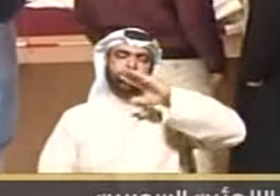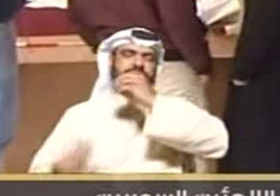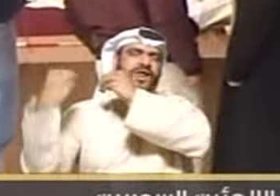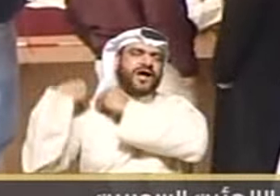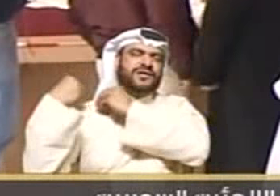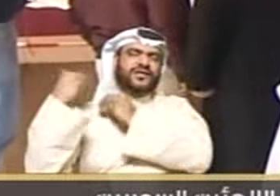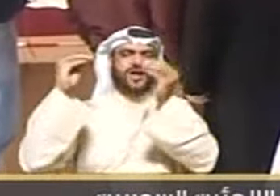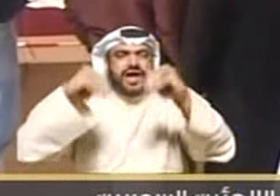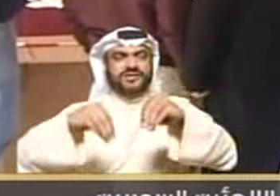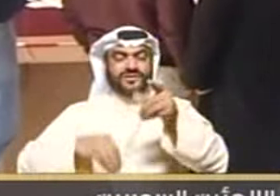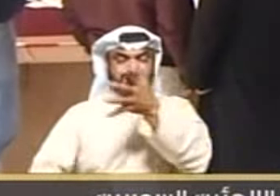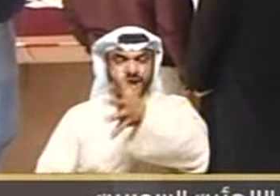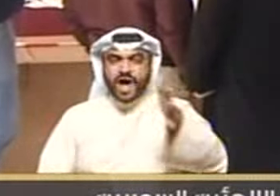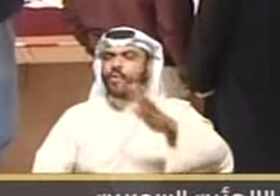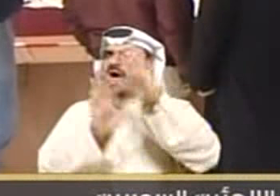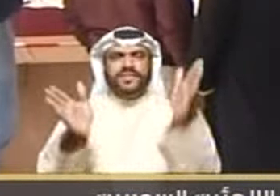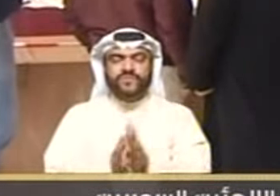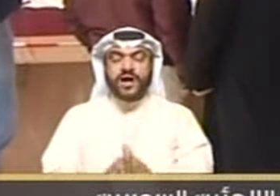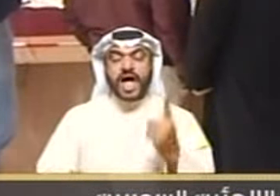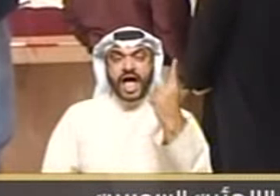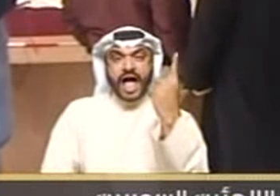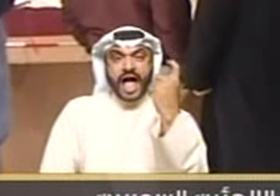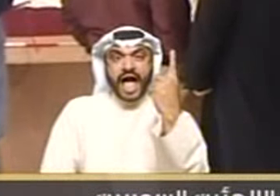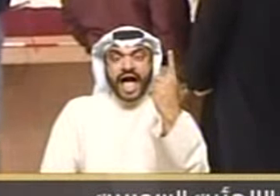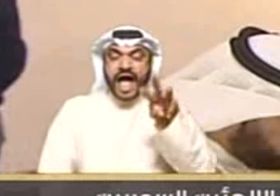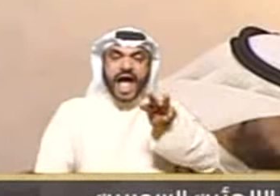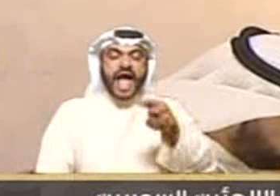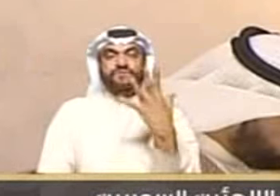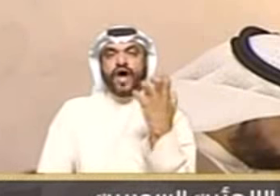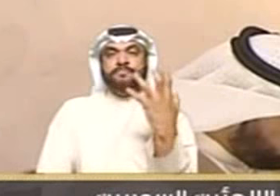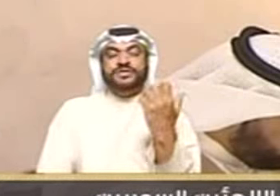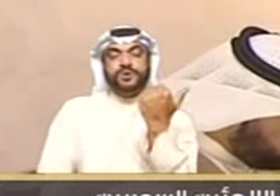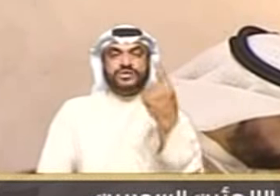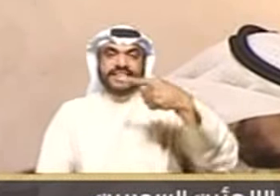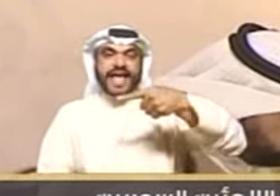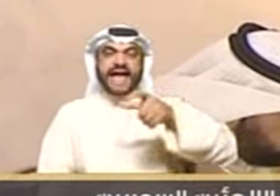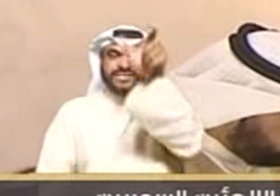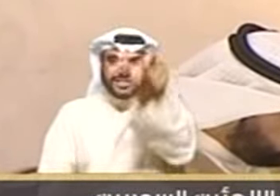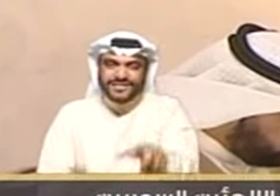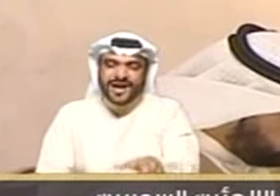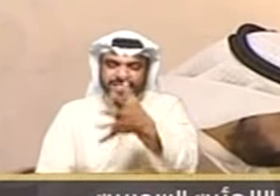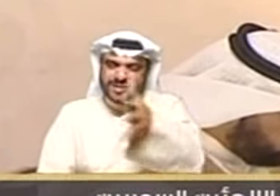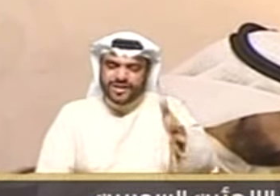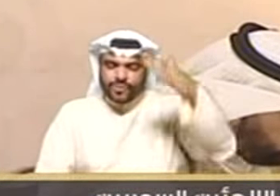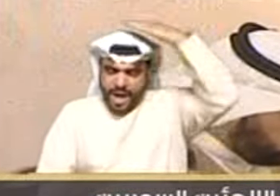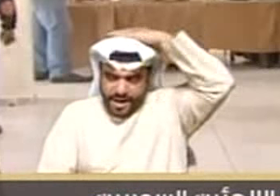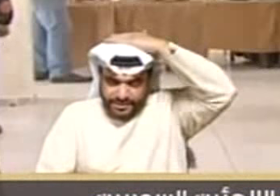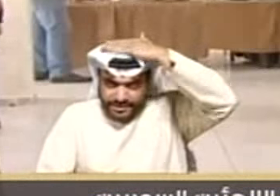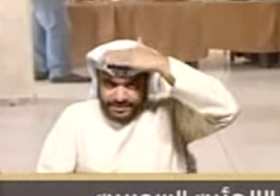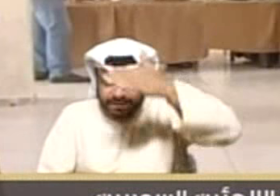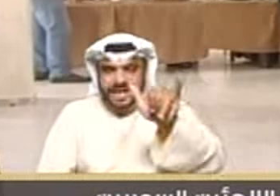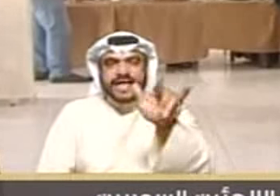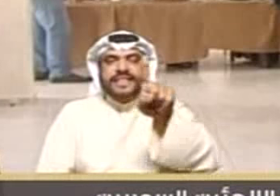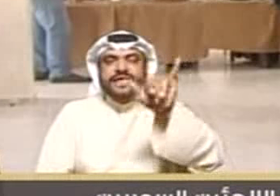شاء الله الأيتام اللي عندنا ما يقارب 1516 يتيم. وتعتبر هذه الحملة بتوزيع كفالات الأيتام وفتح